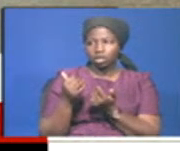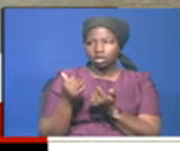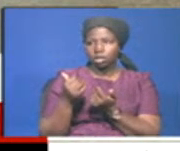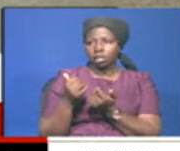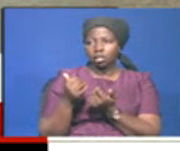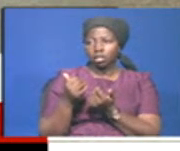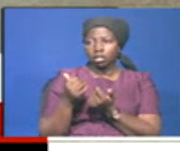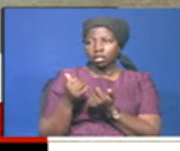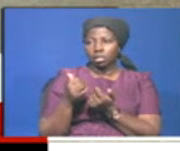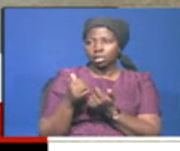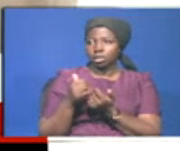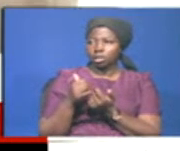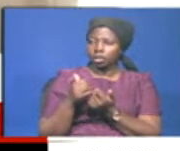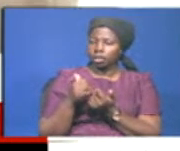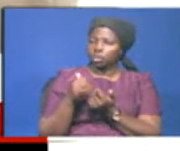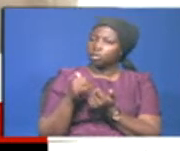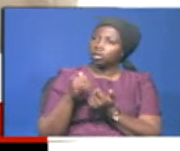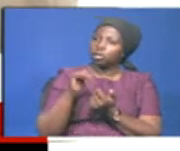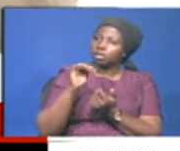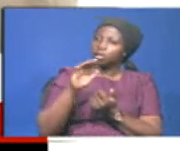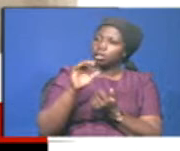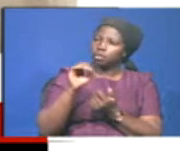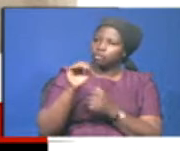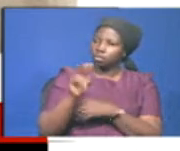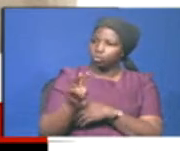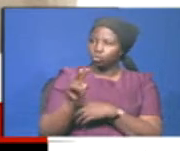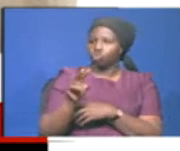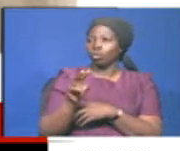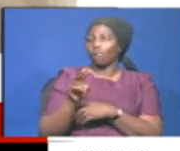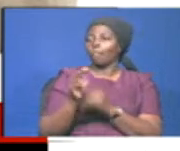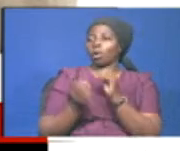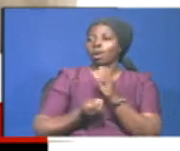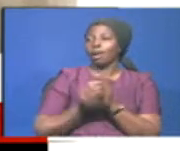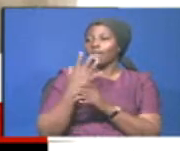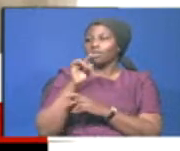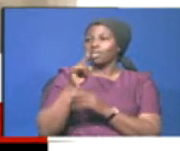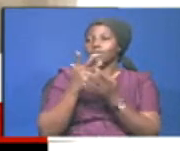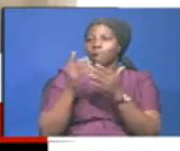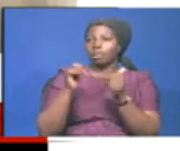carbonization. Na hii ni kitu tunaweza zuia, si lazima